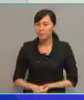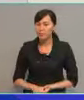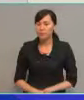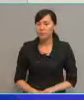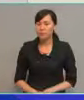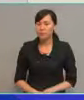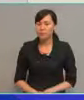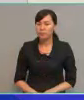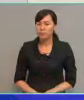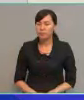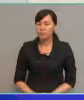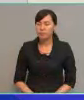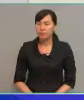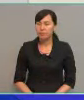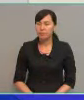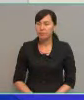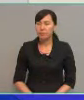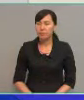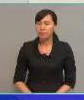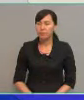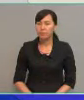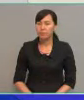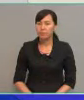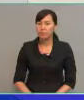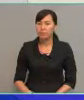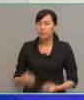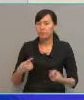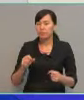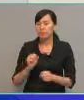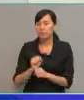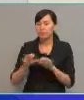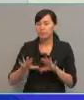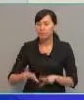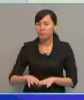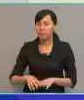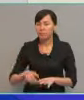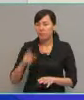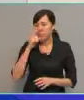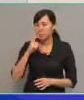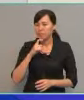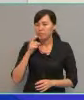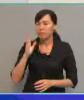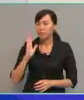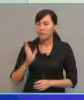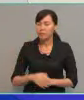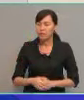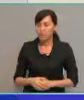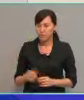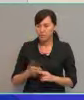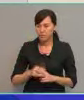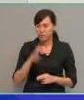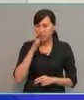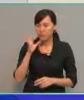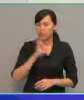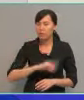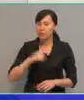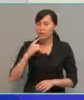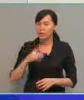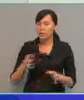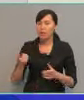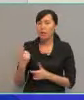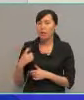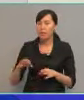бар. Я, енді бес саусақ бірдей емес, кейбір блокпостарда түсініспеушіліктер болып жатады. Мен осы сәтті пайдаланып айтайын дегенім,